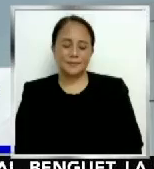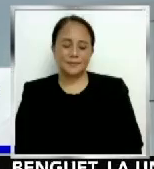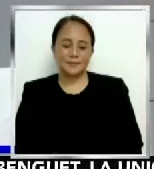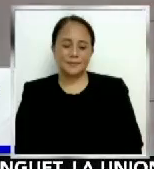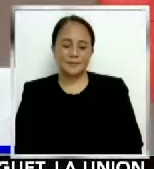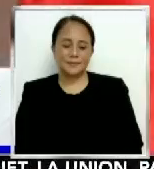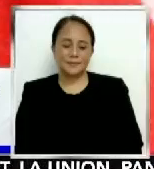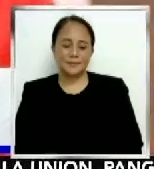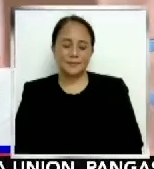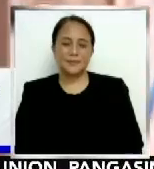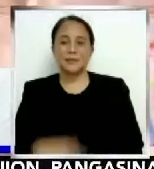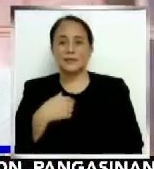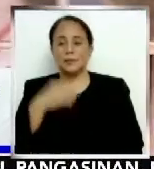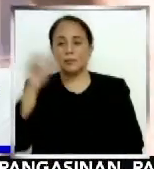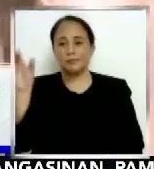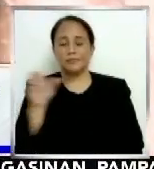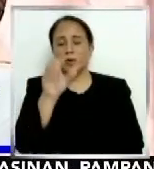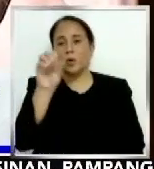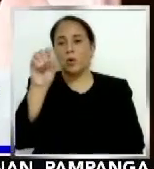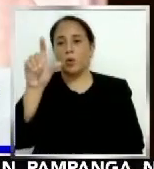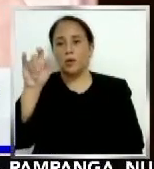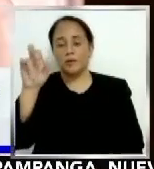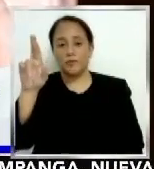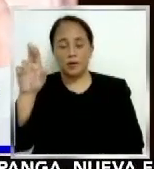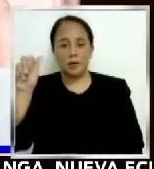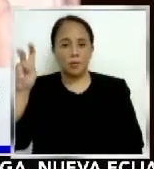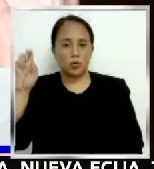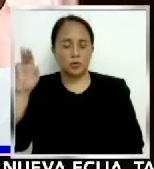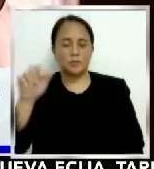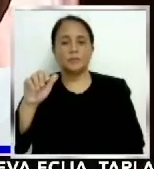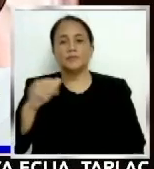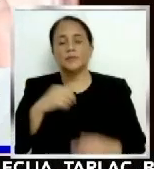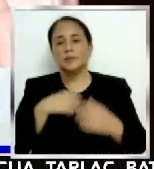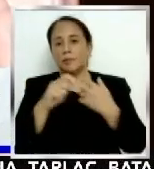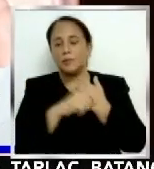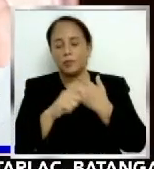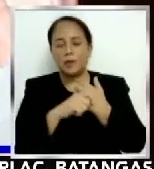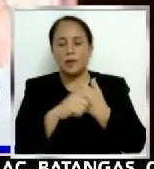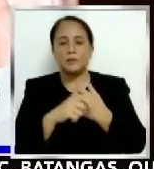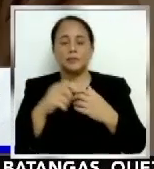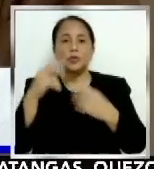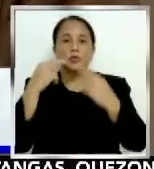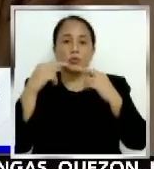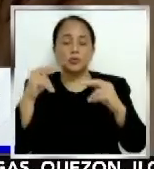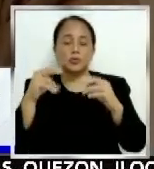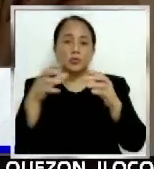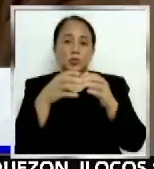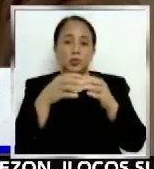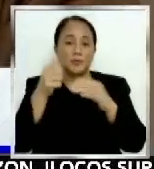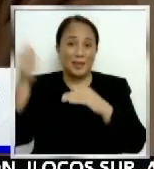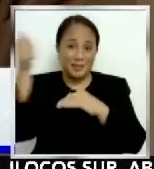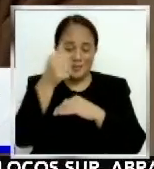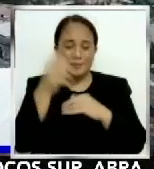Itinilaga ng GMA Network si Oliver Victor B. Amoroso bilang acting head ng GMA News Group simula October 16, 2022. Si